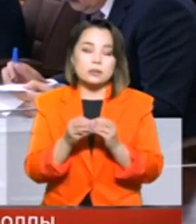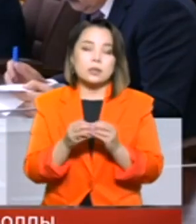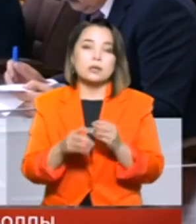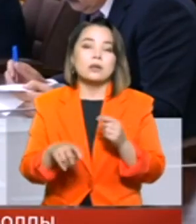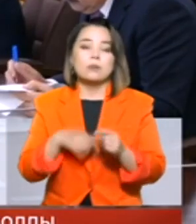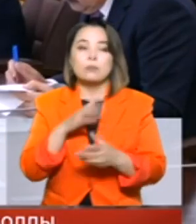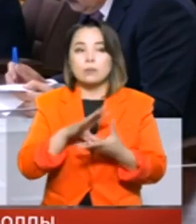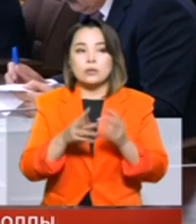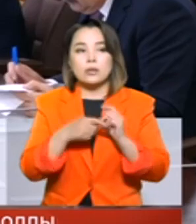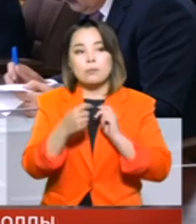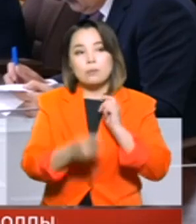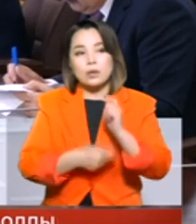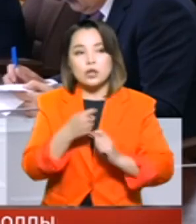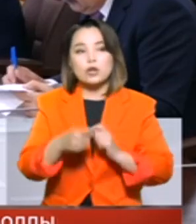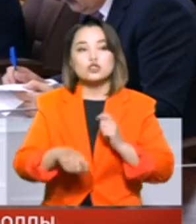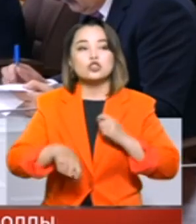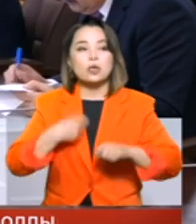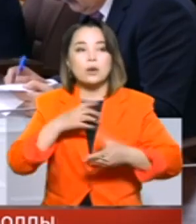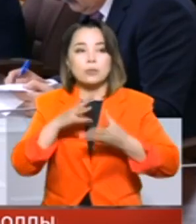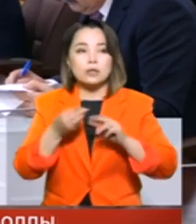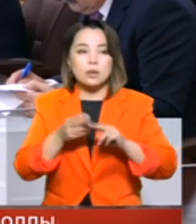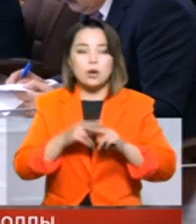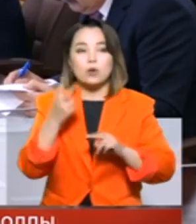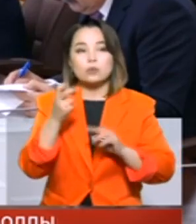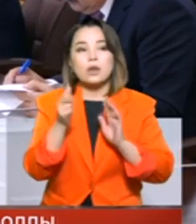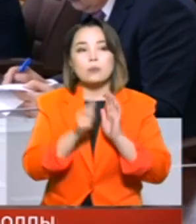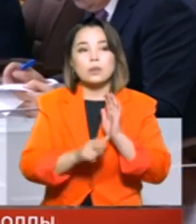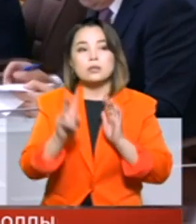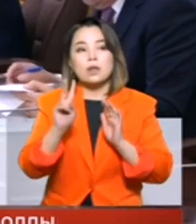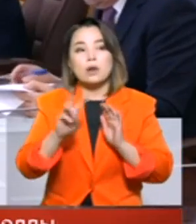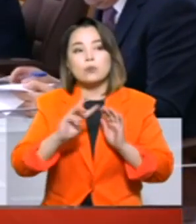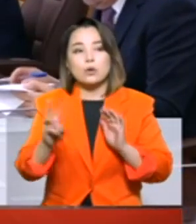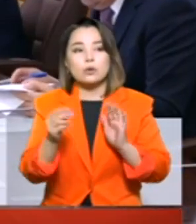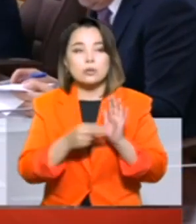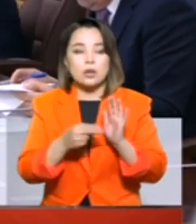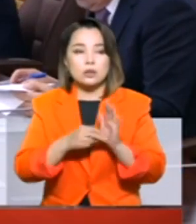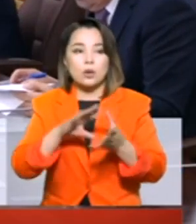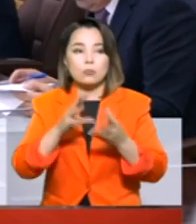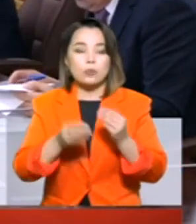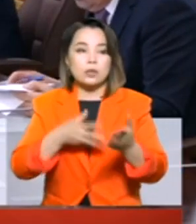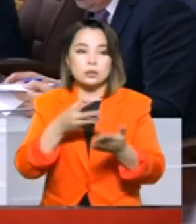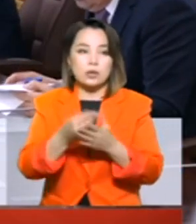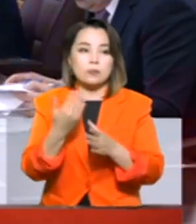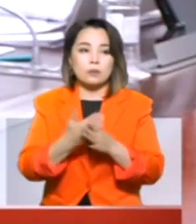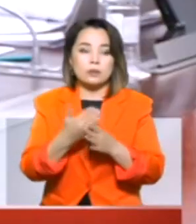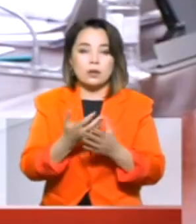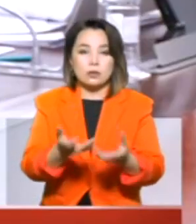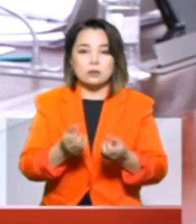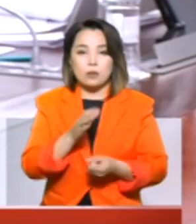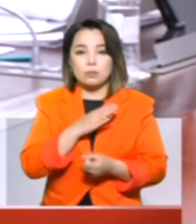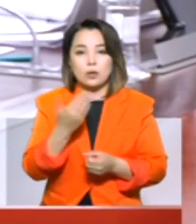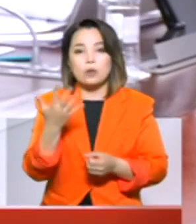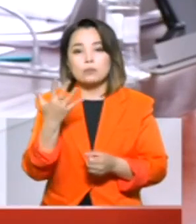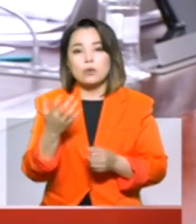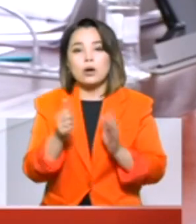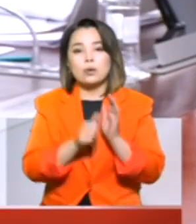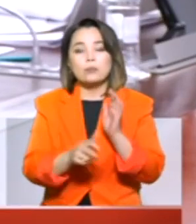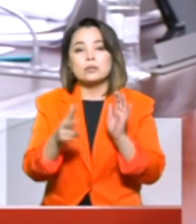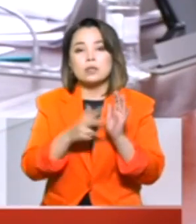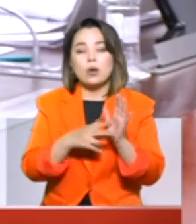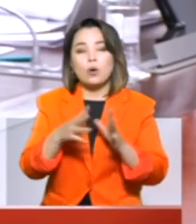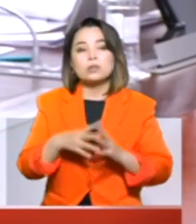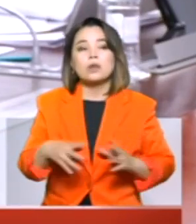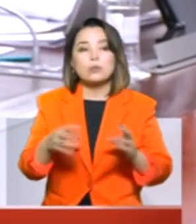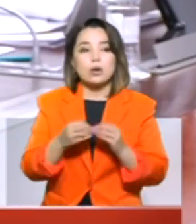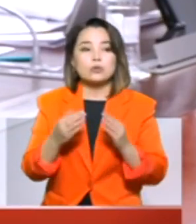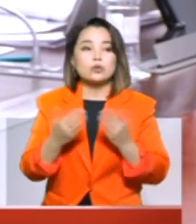келтірілген материалдық шығын үшін 362 миллион теңге сомасында өтемақы алды. 568 отбасы